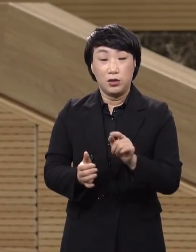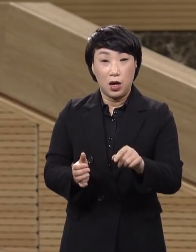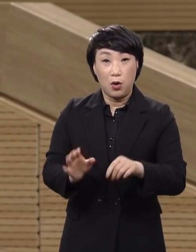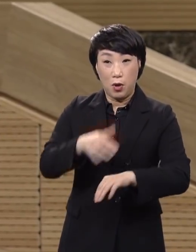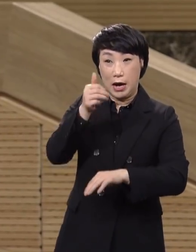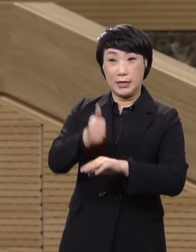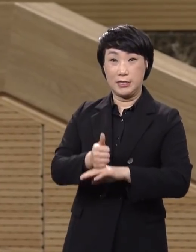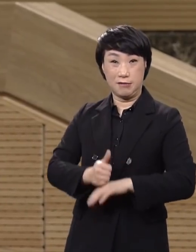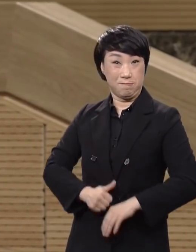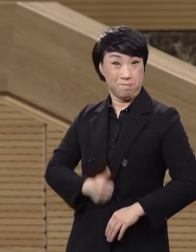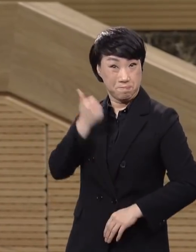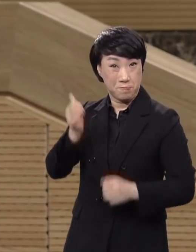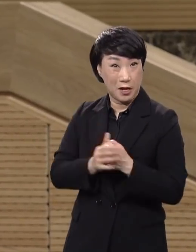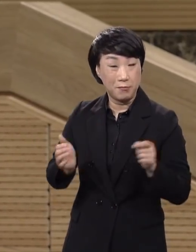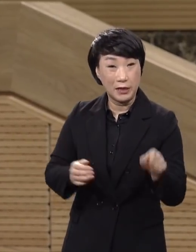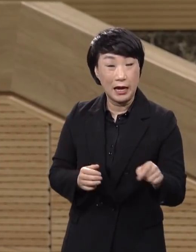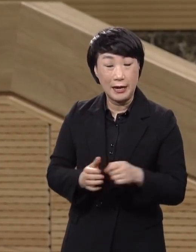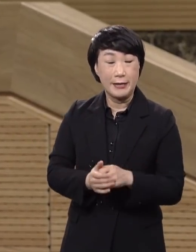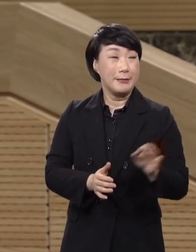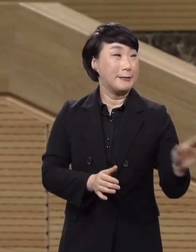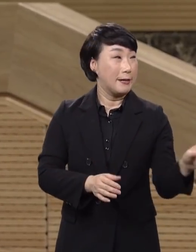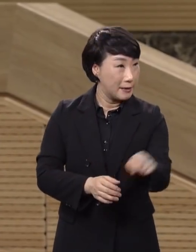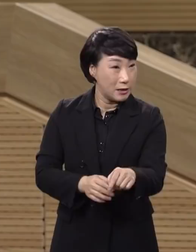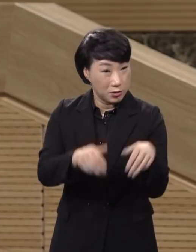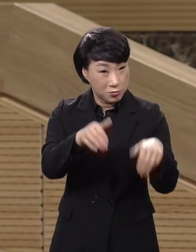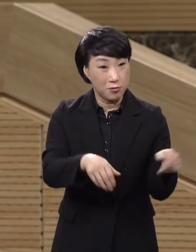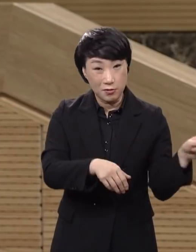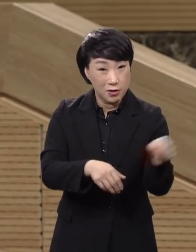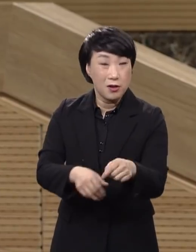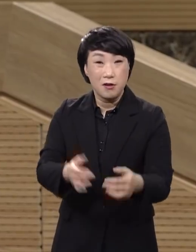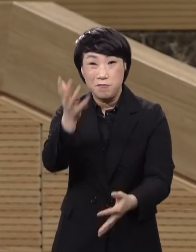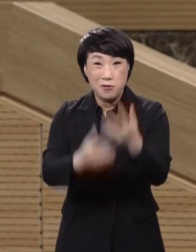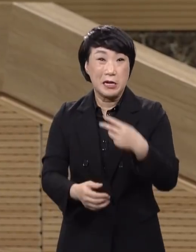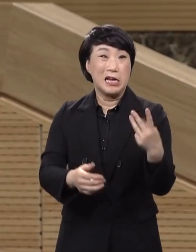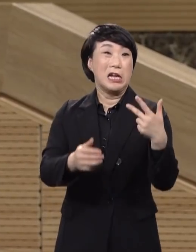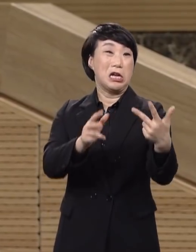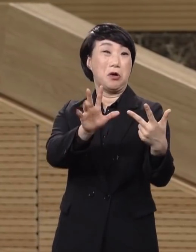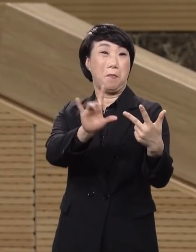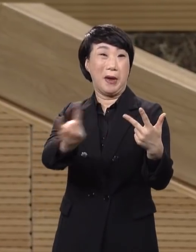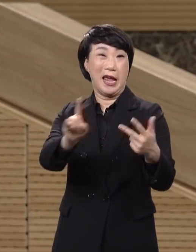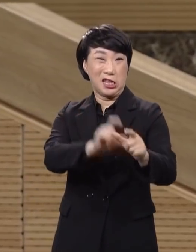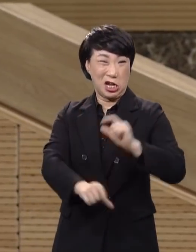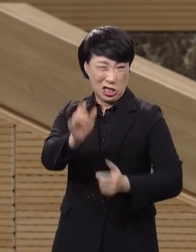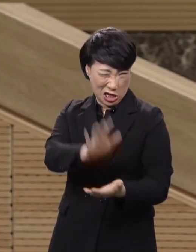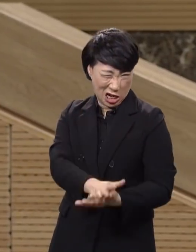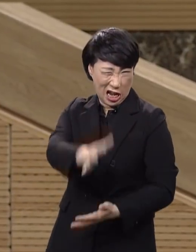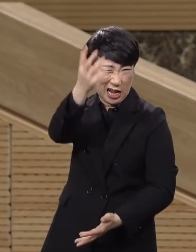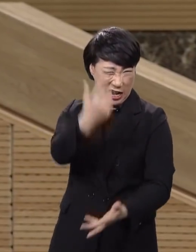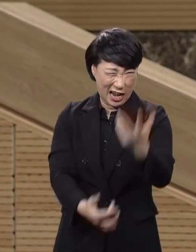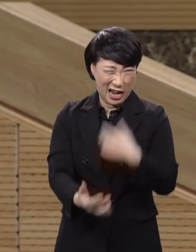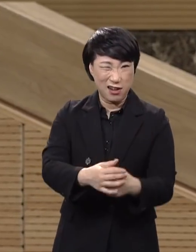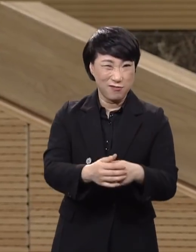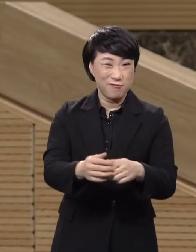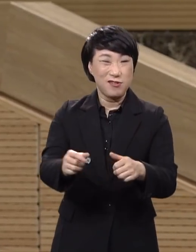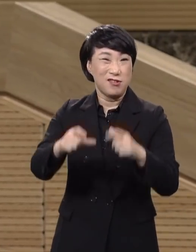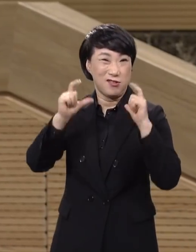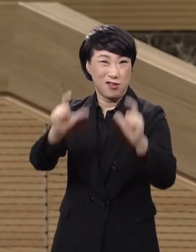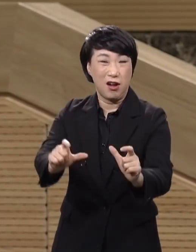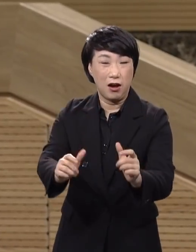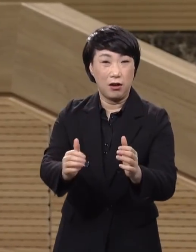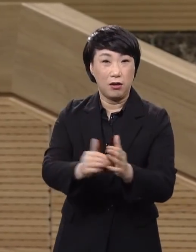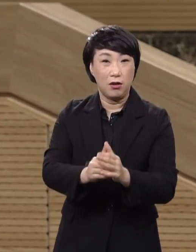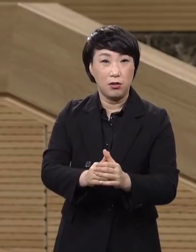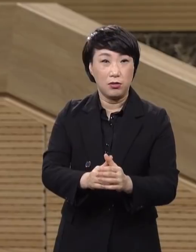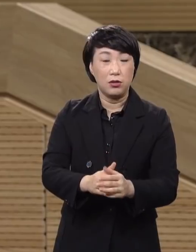왕이 얼마나 분으시면, 야, 불을 7배나 뜨겁게 만들어서 태워 죽여라 했는데